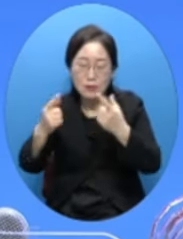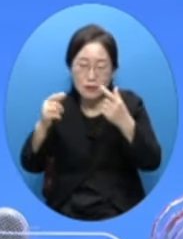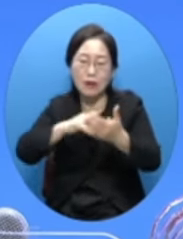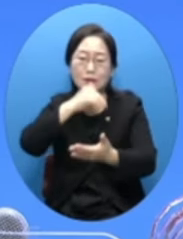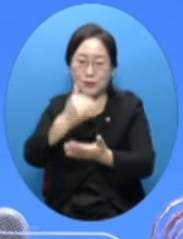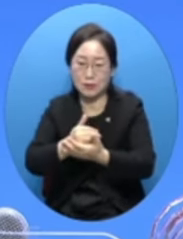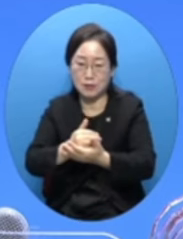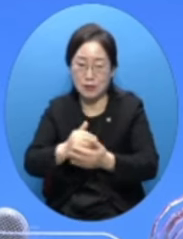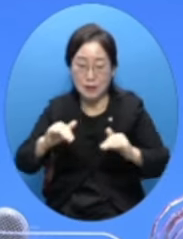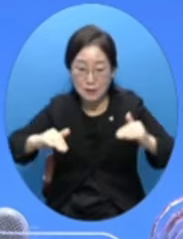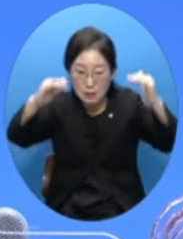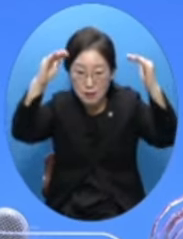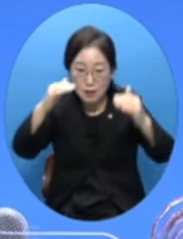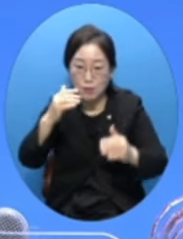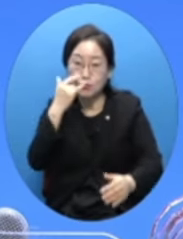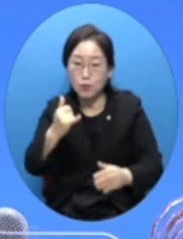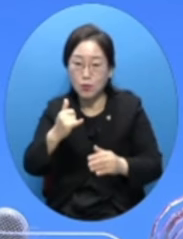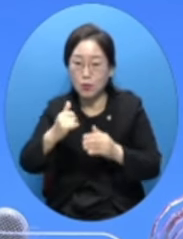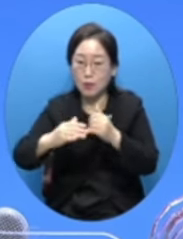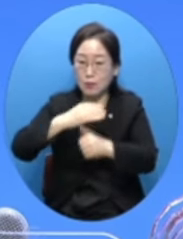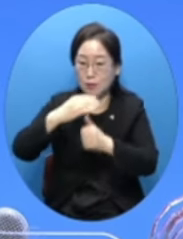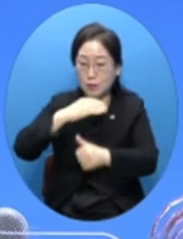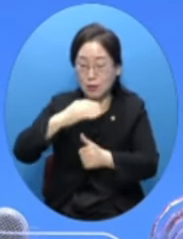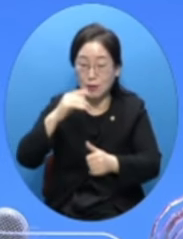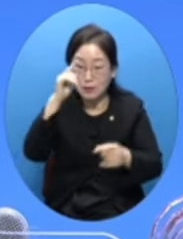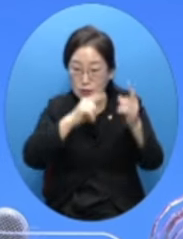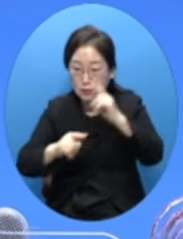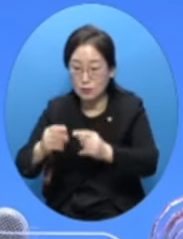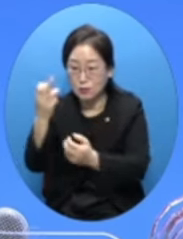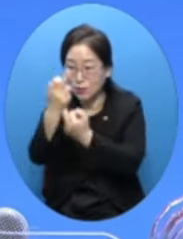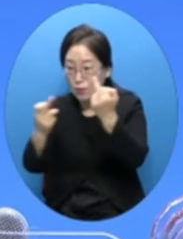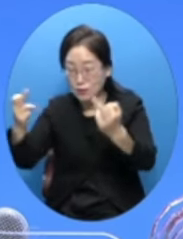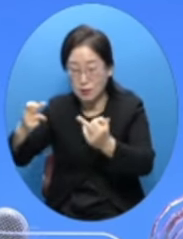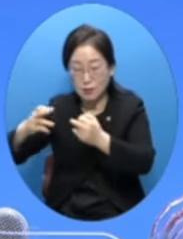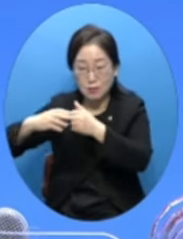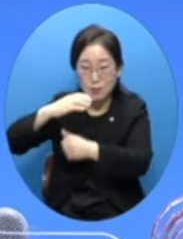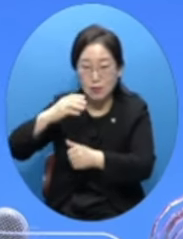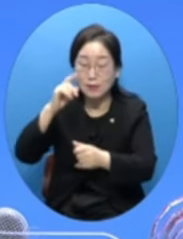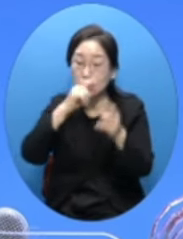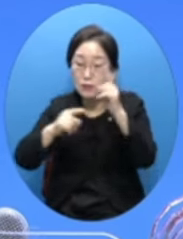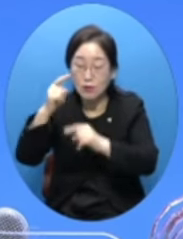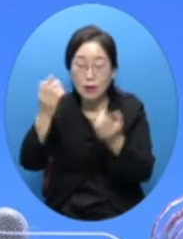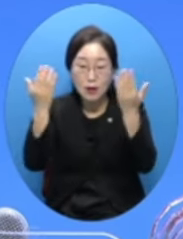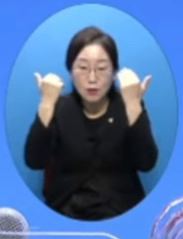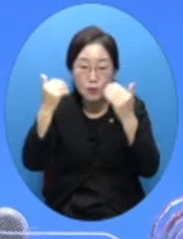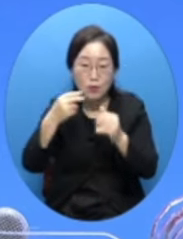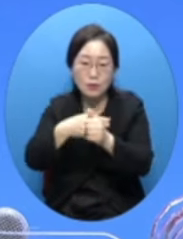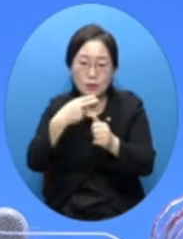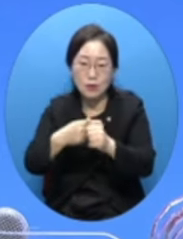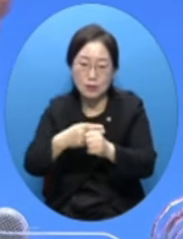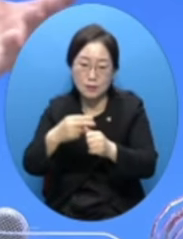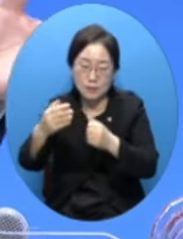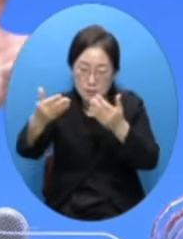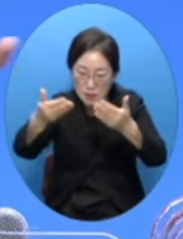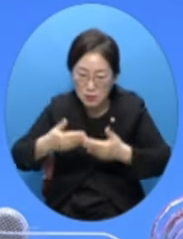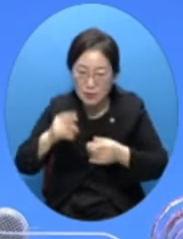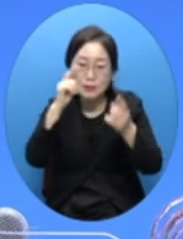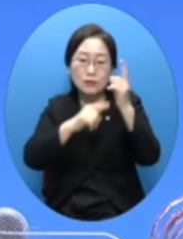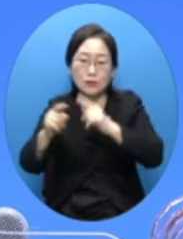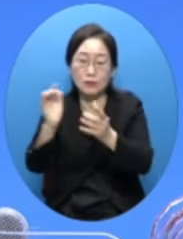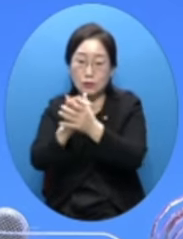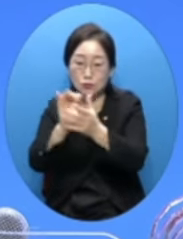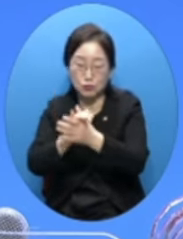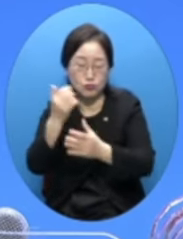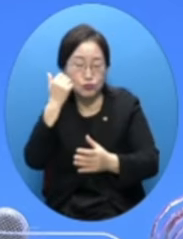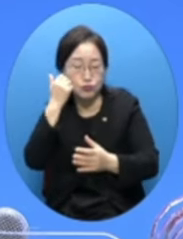부모님에게 받은 상처도 있고 형제들에게 받은 상처도 있고 학교에서 선생님에게 받은 상처도 있고 친구에게 받은 상처도